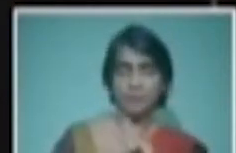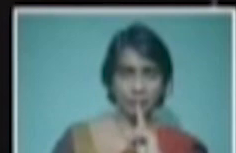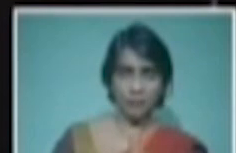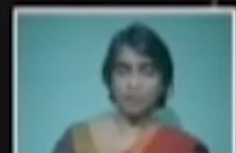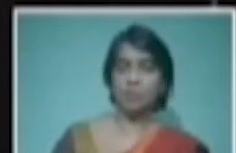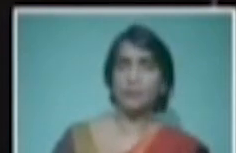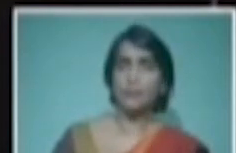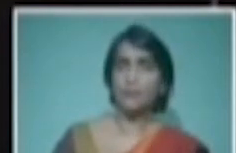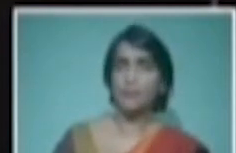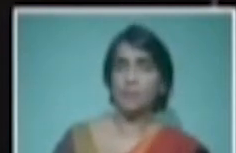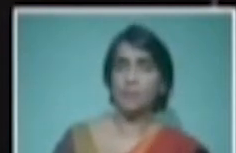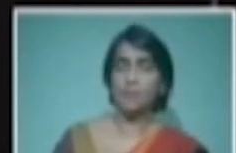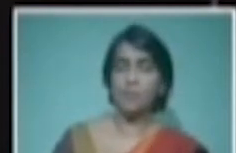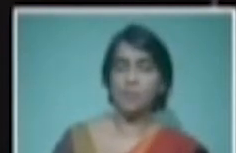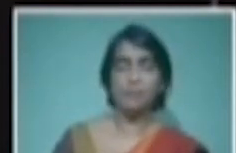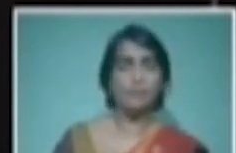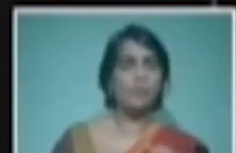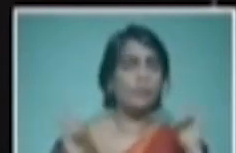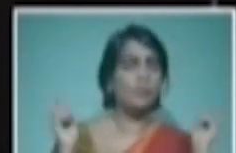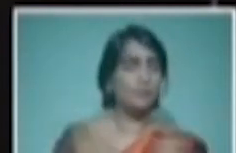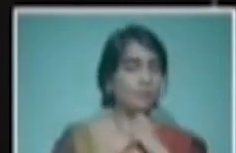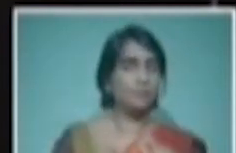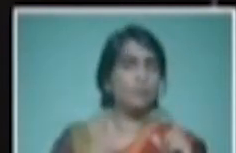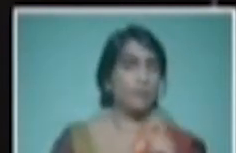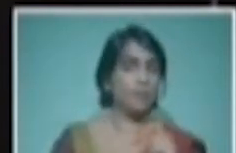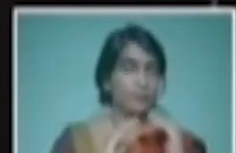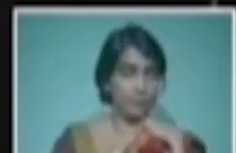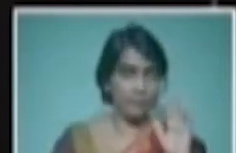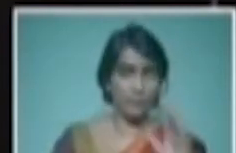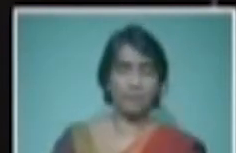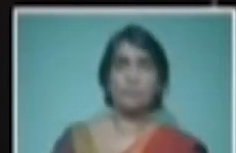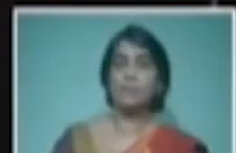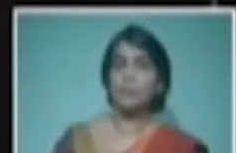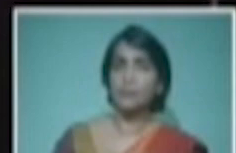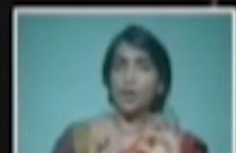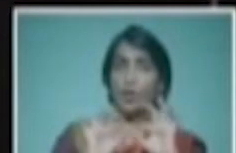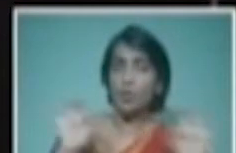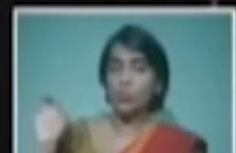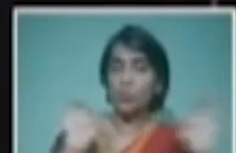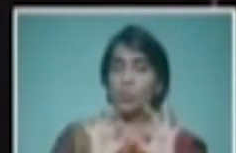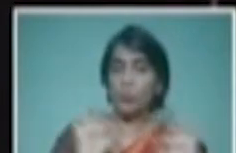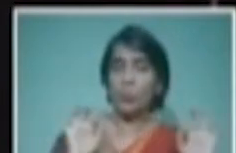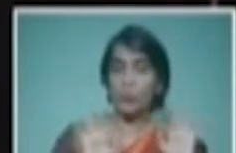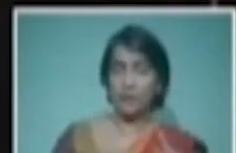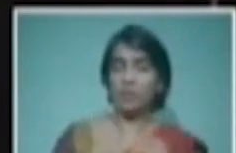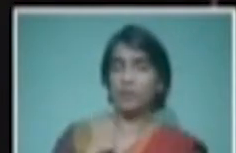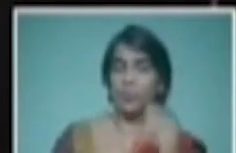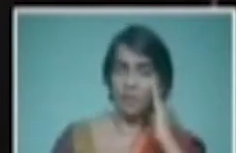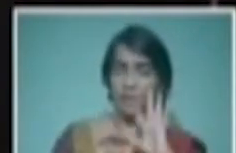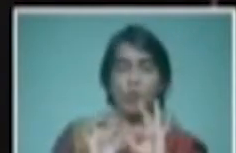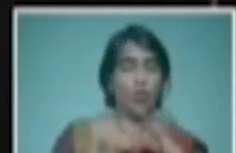ඕනේ ඒ වගේම පේශකල්ප මන්ත්‍රී දෙපාර්තමේන්තුව විසින් ආනයක නූල් සඳහා විකල්පයක් ලෙස ස්වභාවික